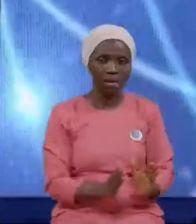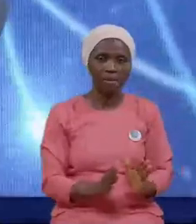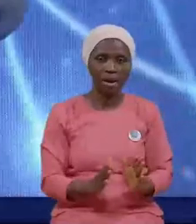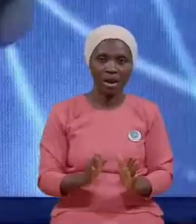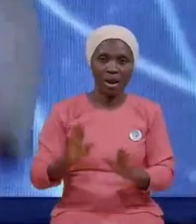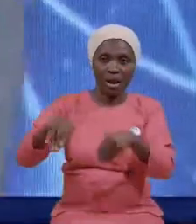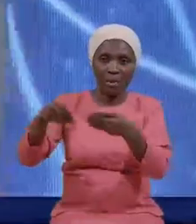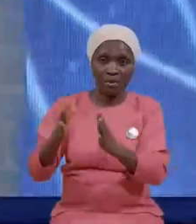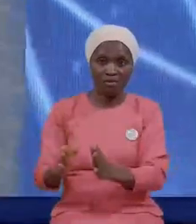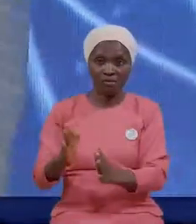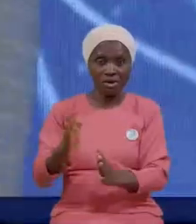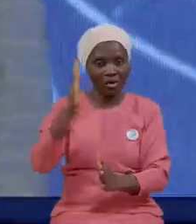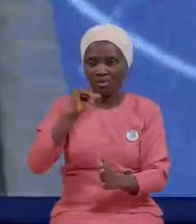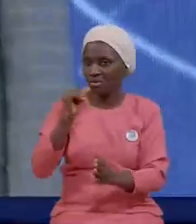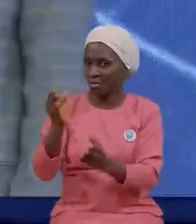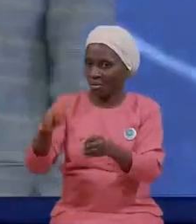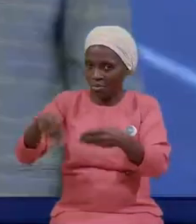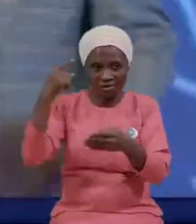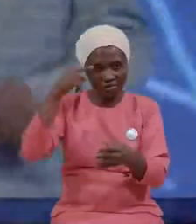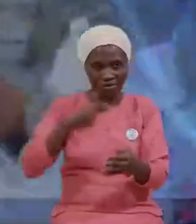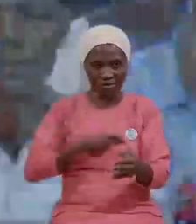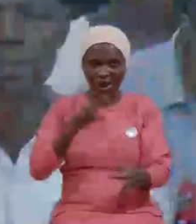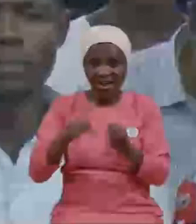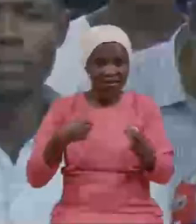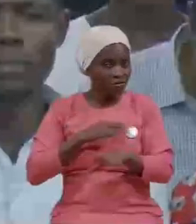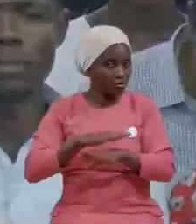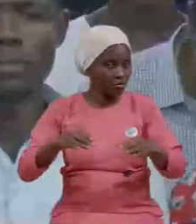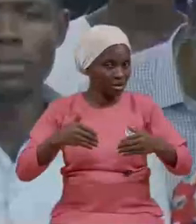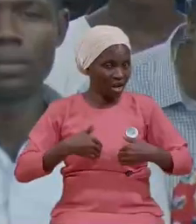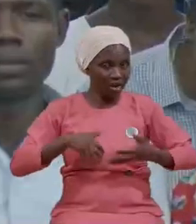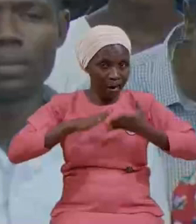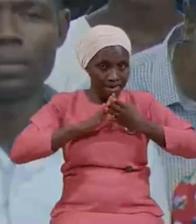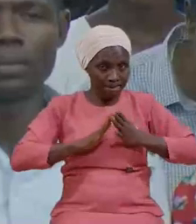ne le feront pas s'ils ne sont pas en paix avec eux.